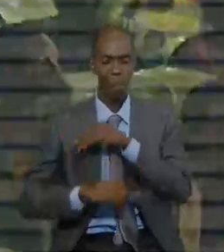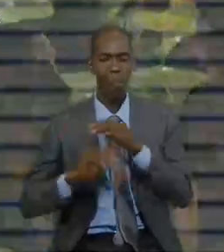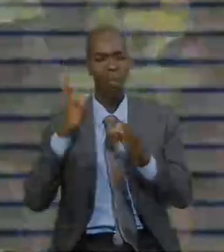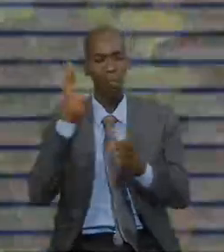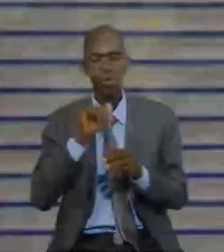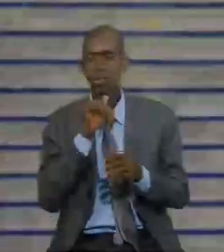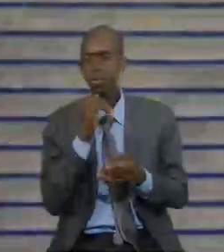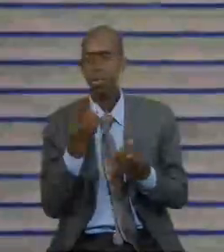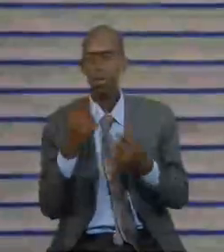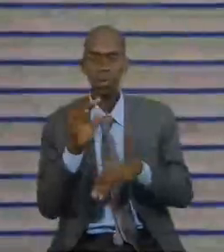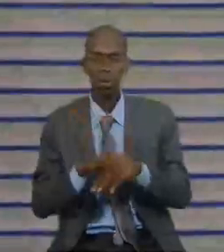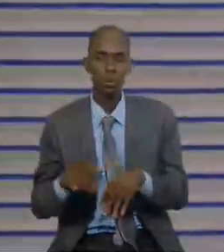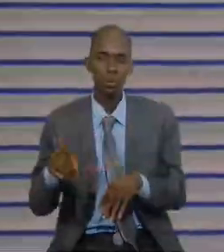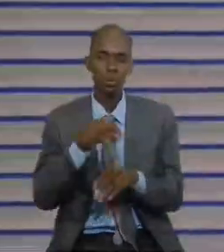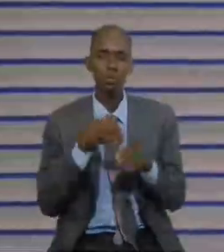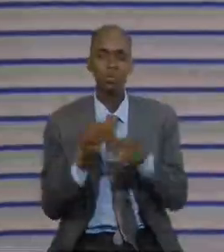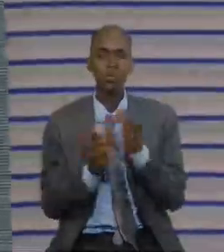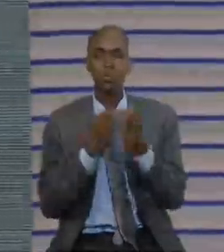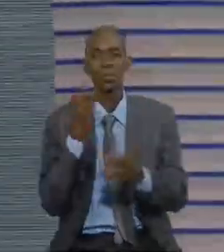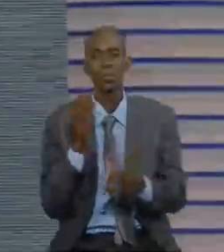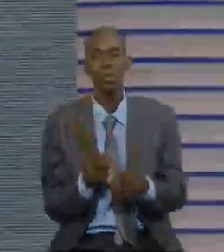le châtiment